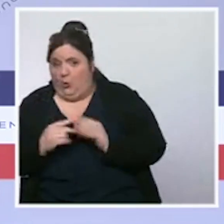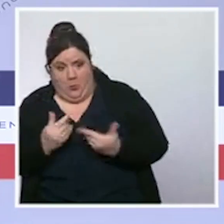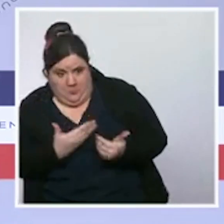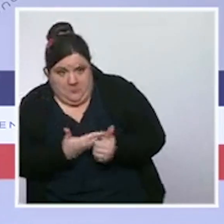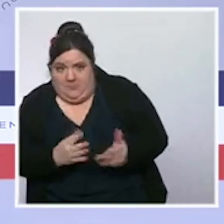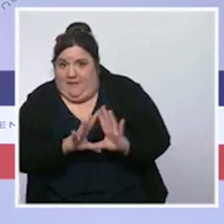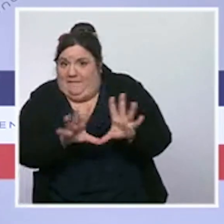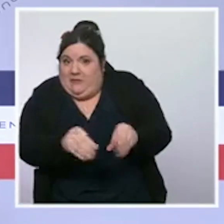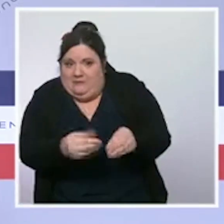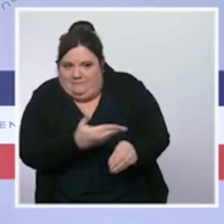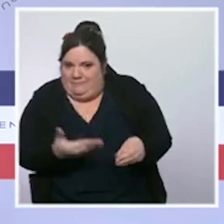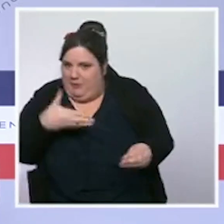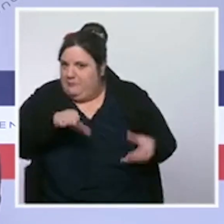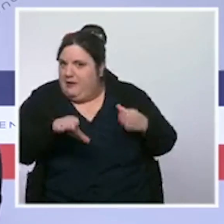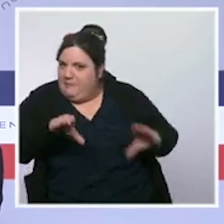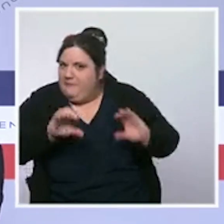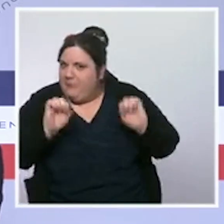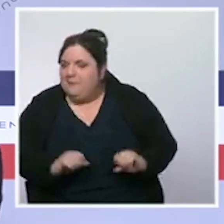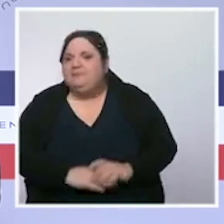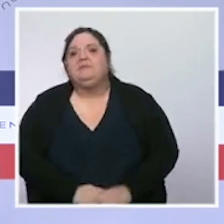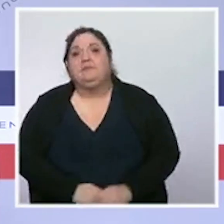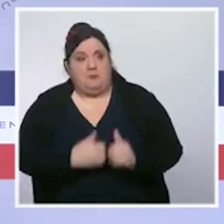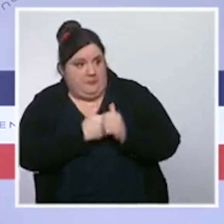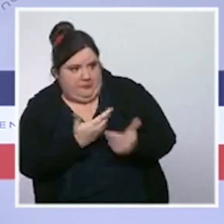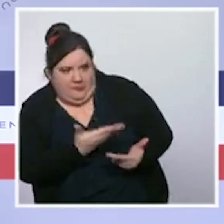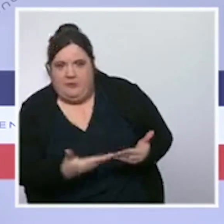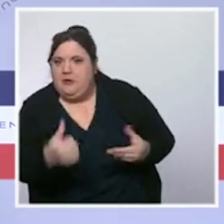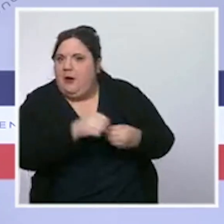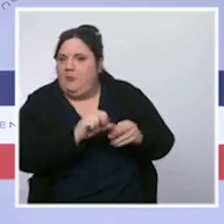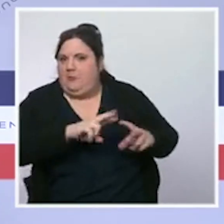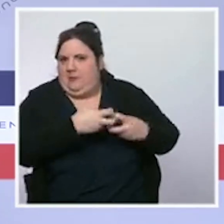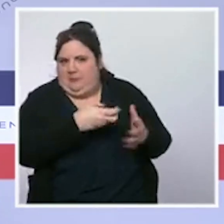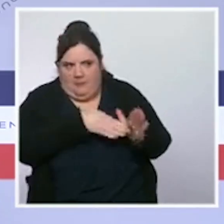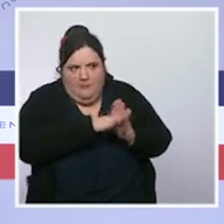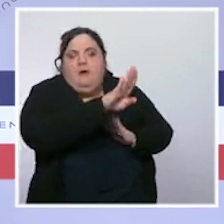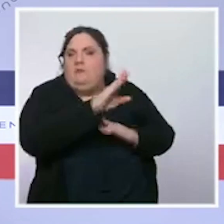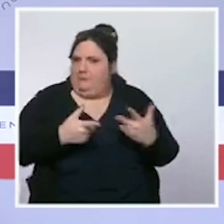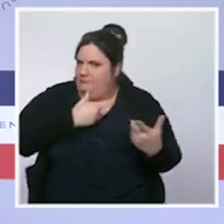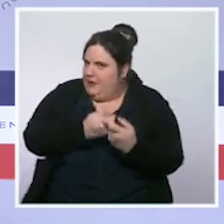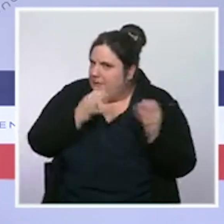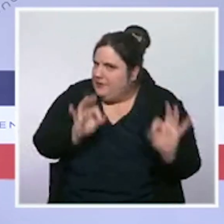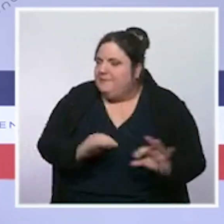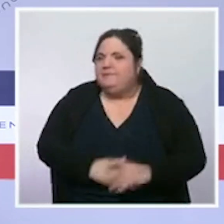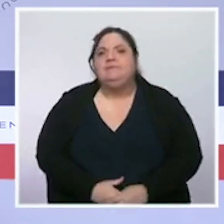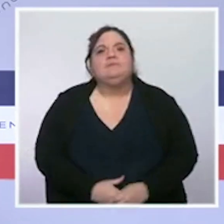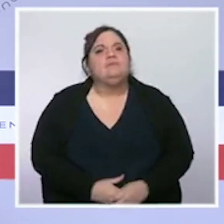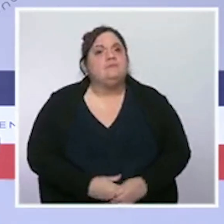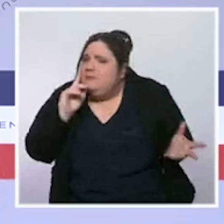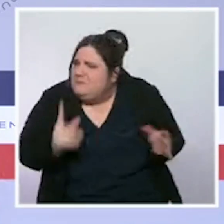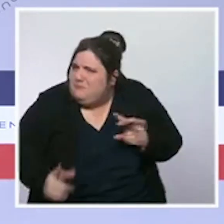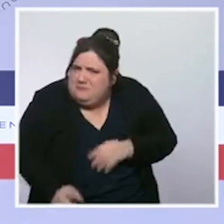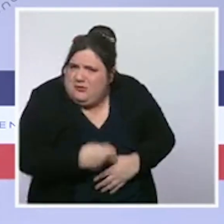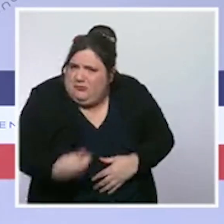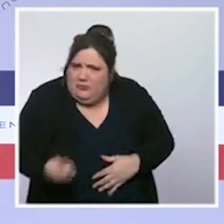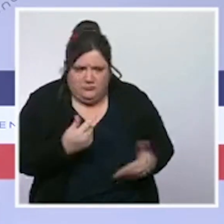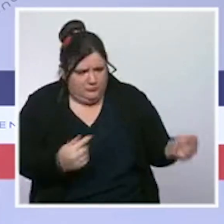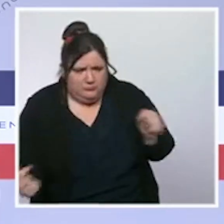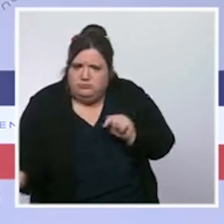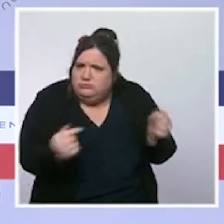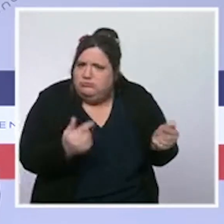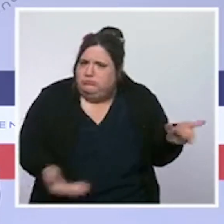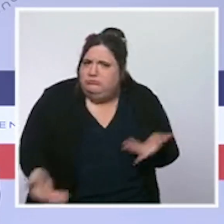J'en viens maintenant au sujet qui nous anime depuis plusieurs semaines et pour plusieurs semaines encore, la question des retraites. A l'instar de nos